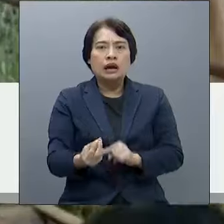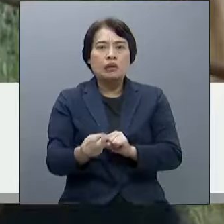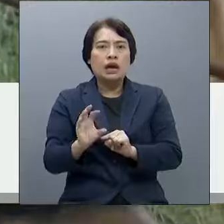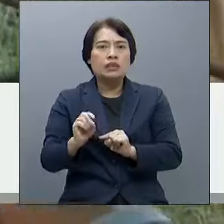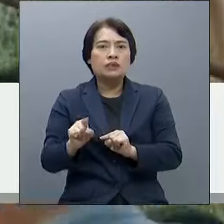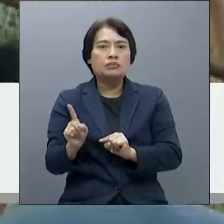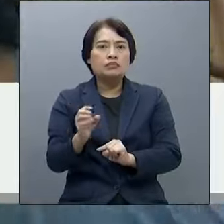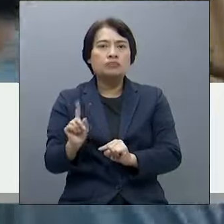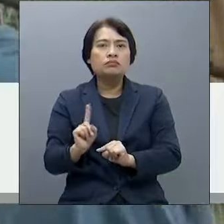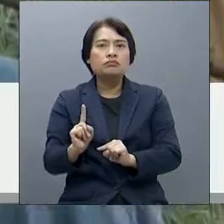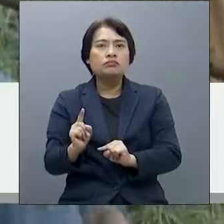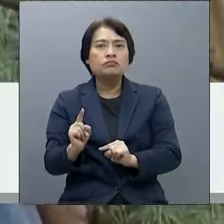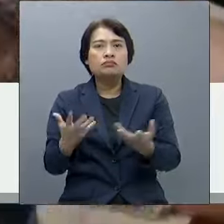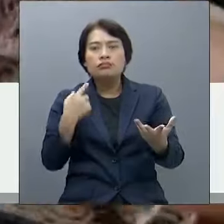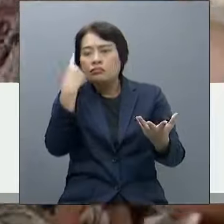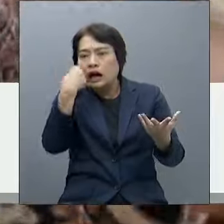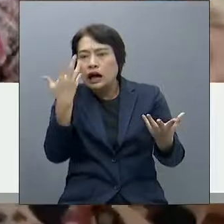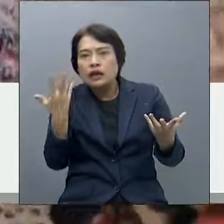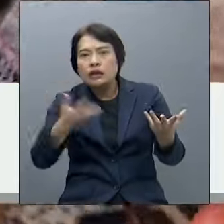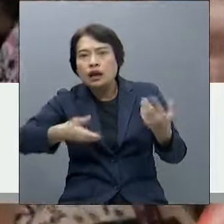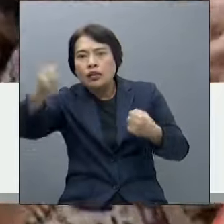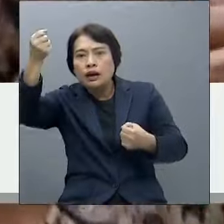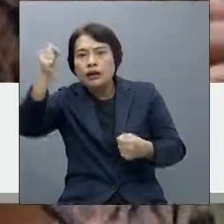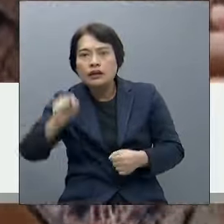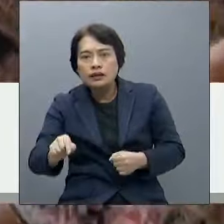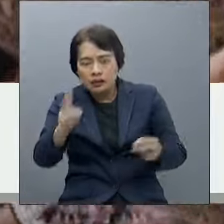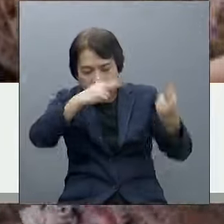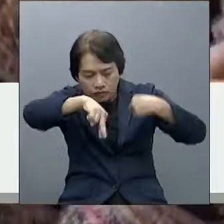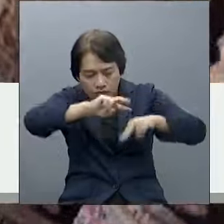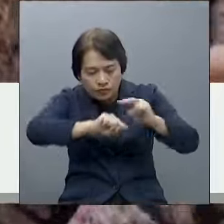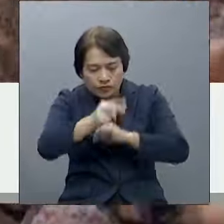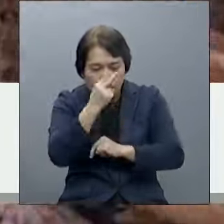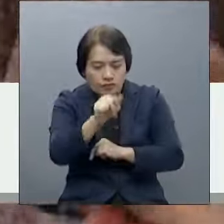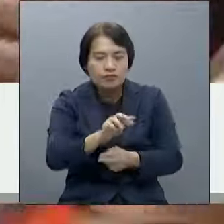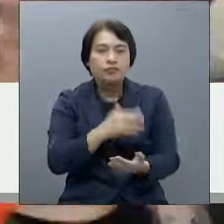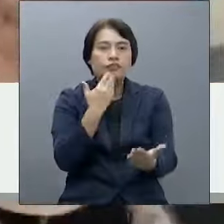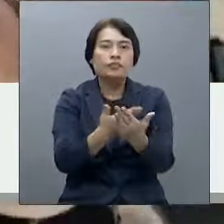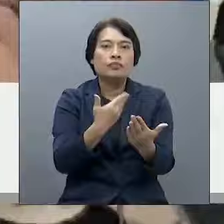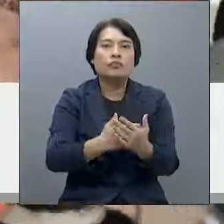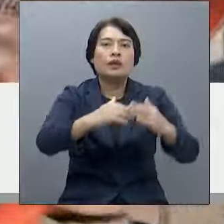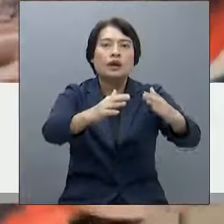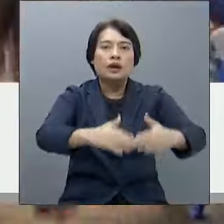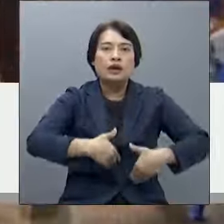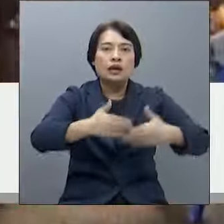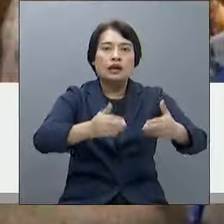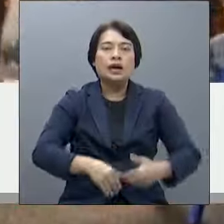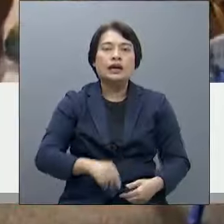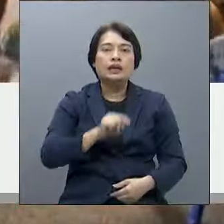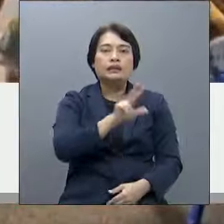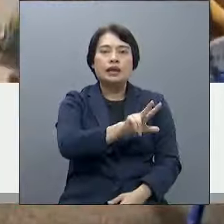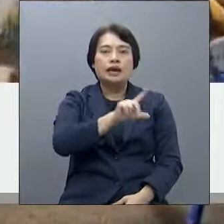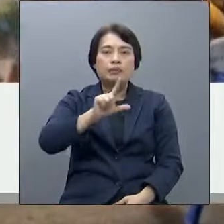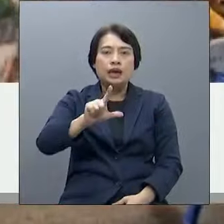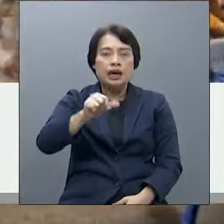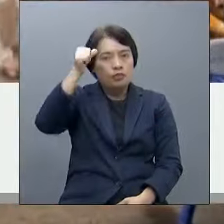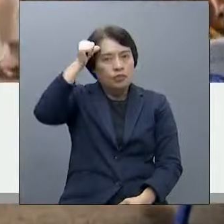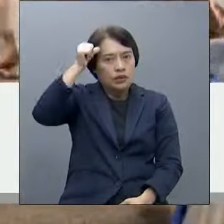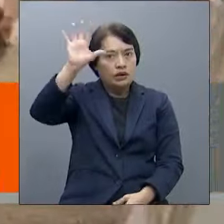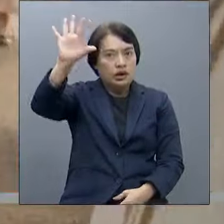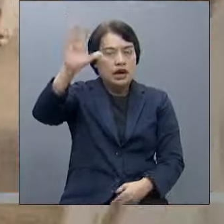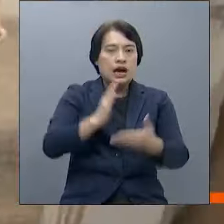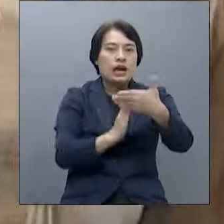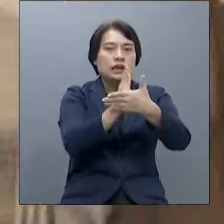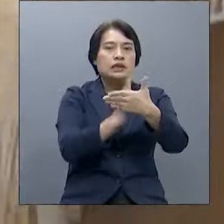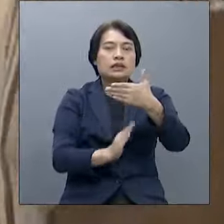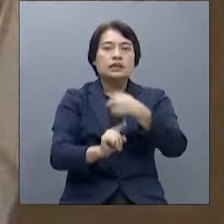กระเป๋าใครก็เลยอยากจะให้ตรวจสอบเพราะว่าถ้ามีเงินรายได้ 5วันกว่า 3ล้านบาทครึ่งนึงก็คือ 1้า